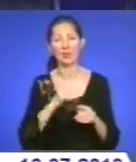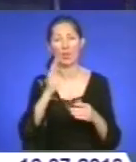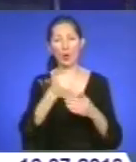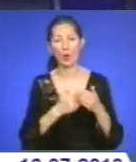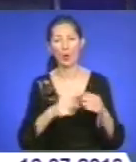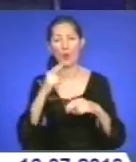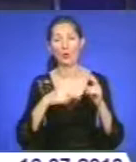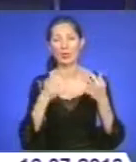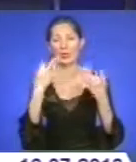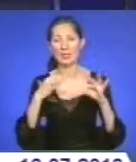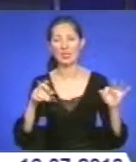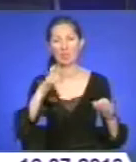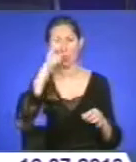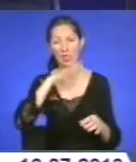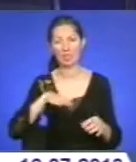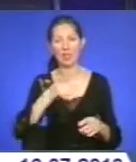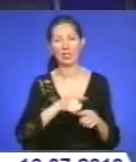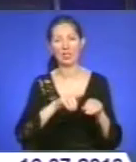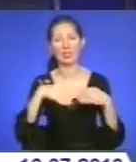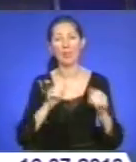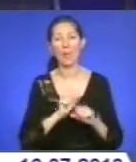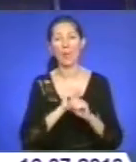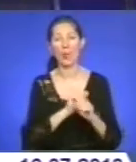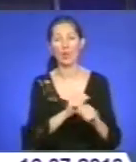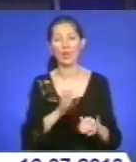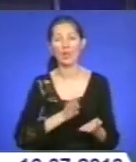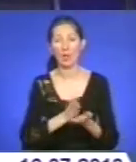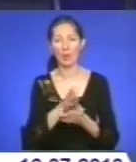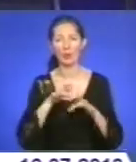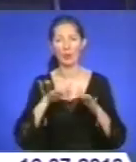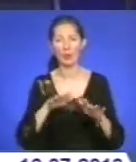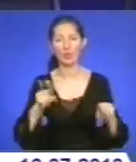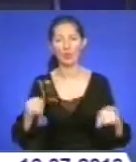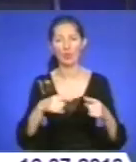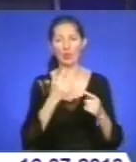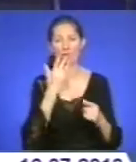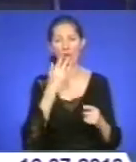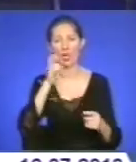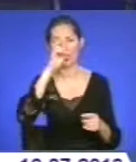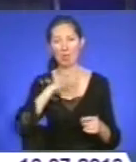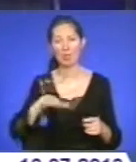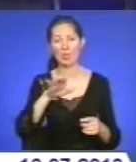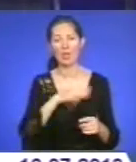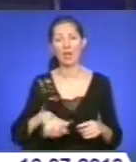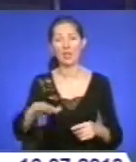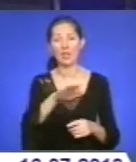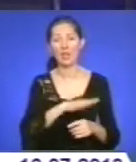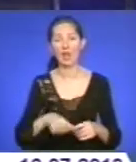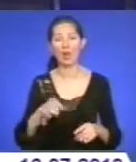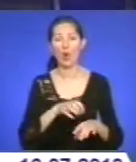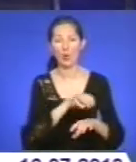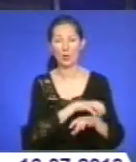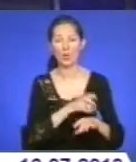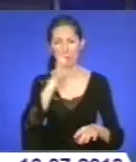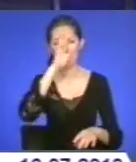незалежної держави, яка надала поштовх і напрямок процесу утворення національних держав на теренах комуністичної імперії.